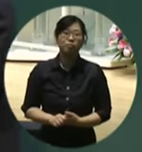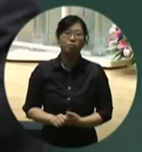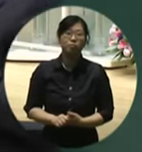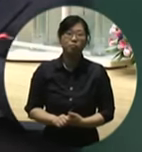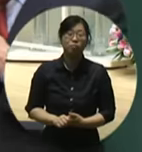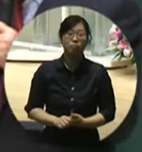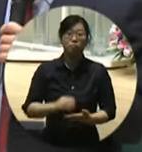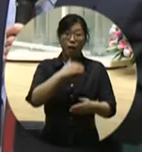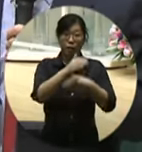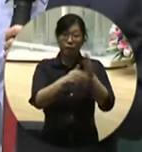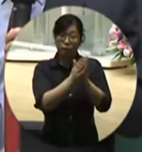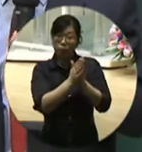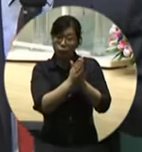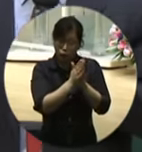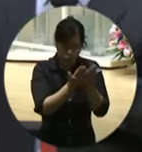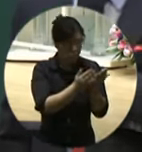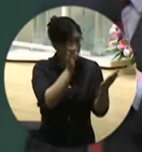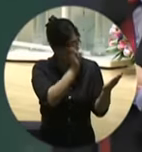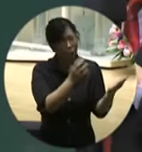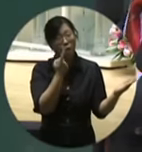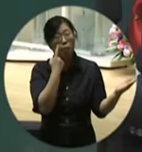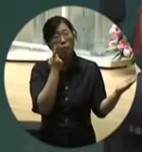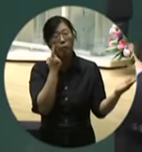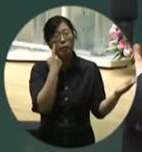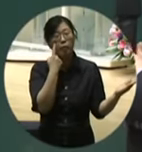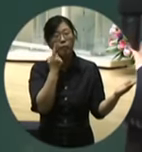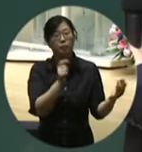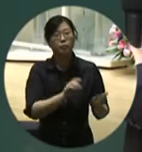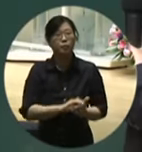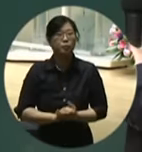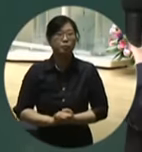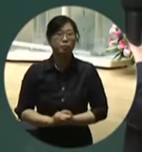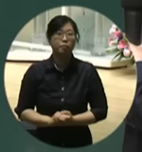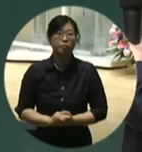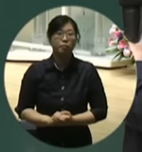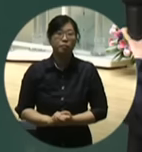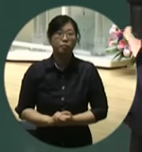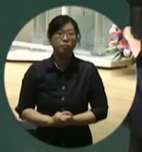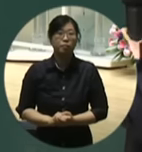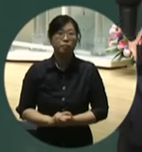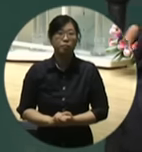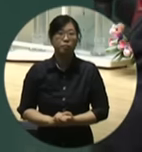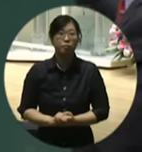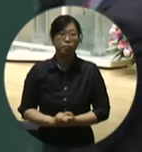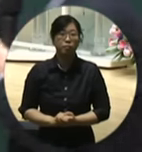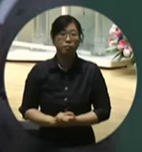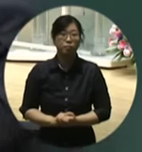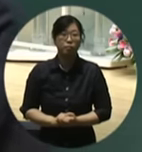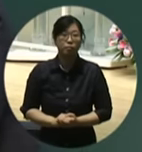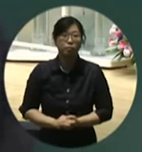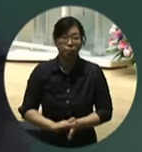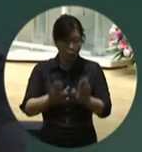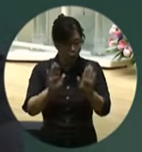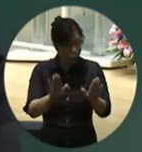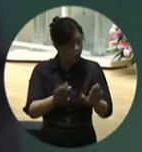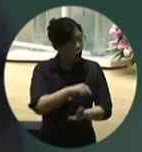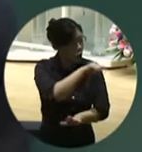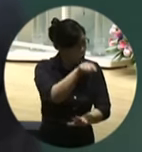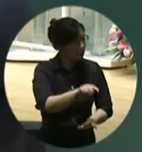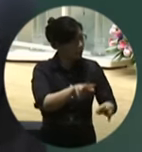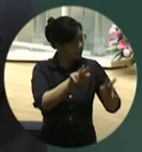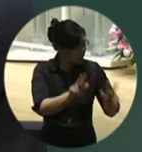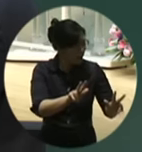성경의 가장 중요한 시간표를 보세요. So look at one of the most important time schedules in the Bible. 이제 나가 성전을 재건해라. Now go